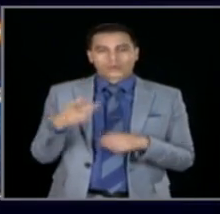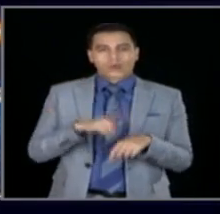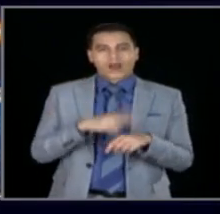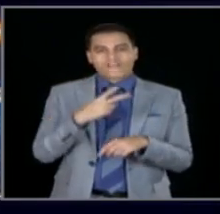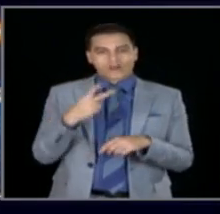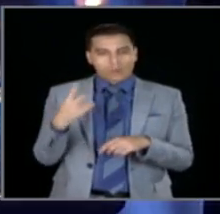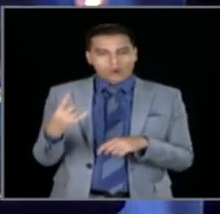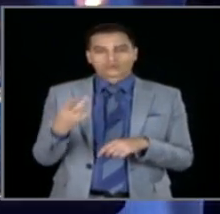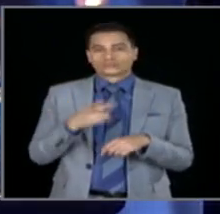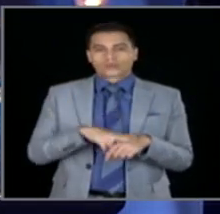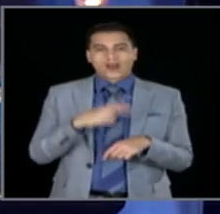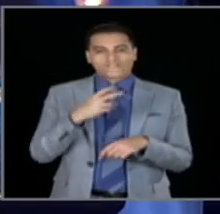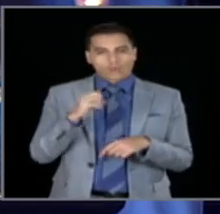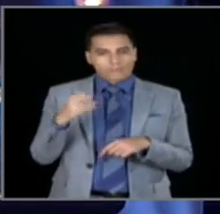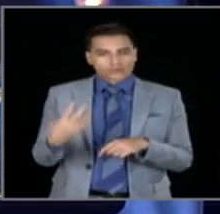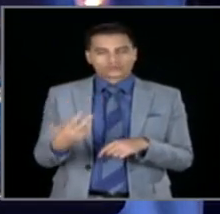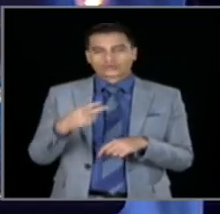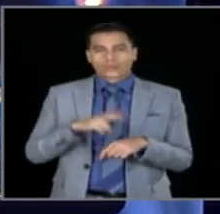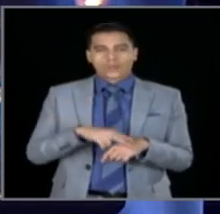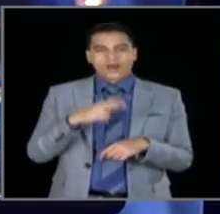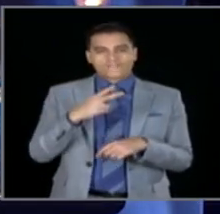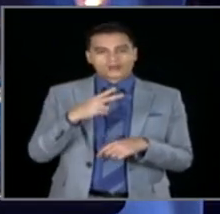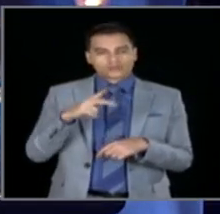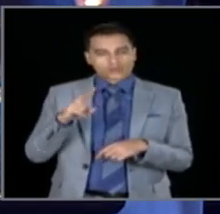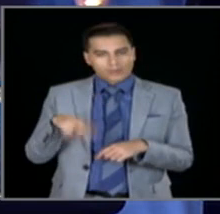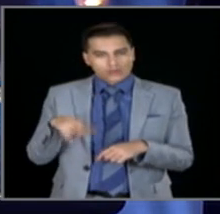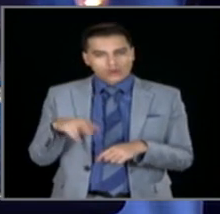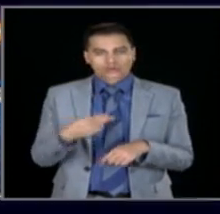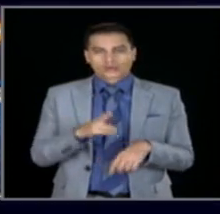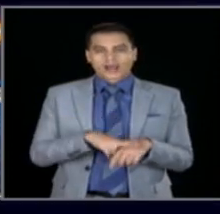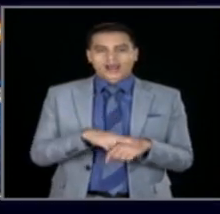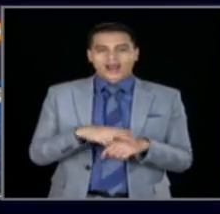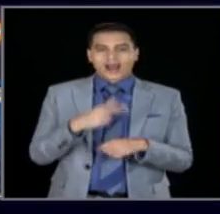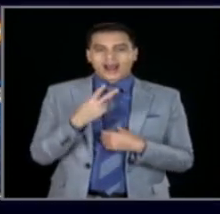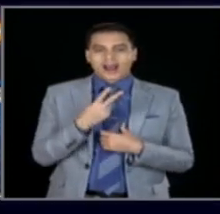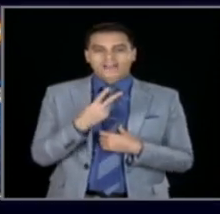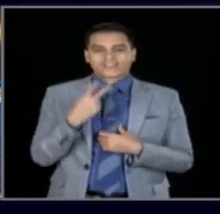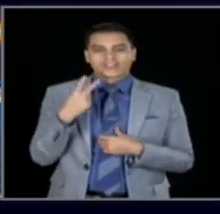2010 2014 2018 2022